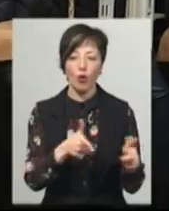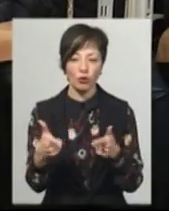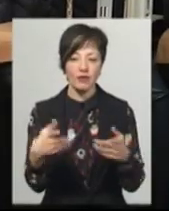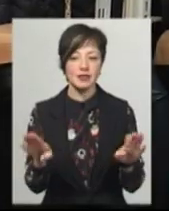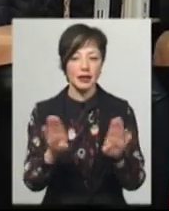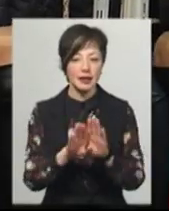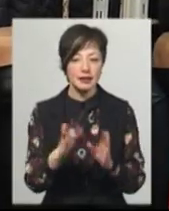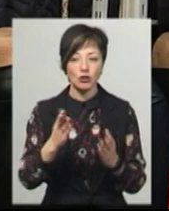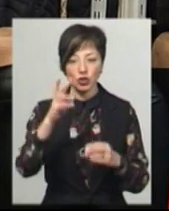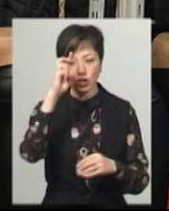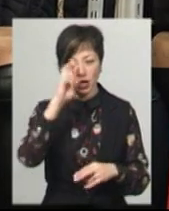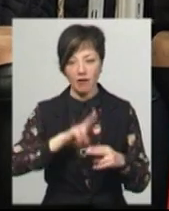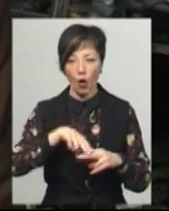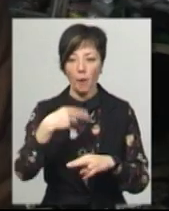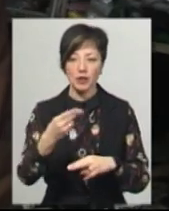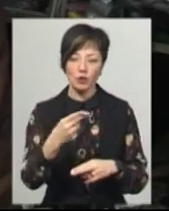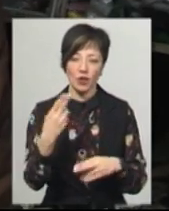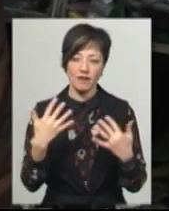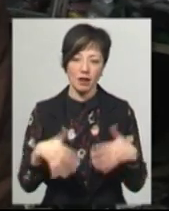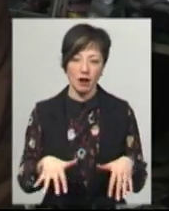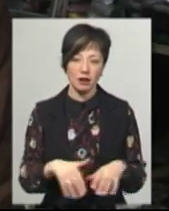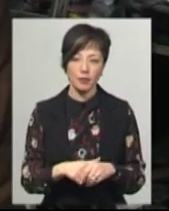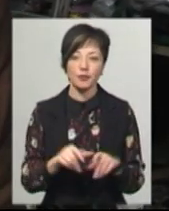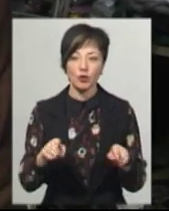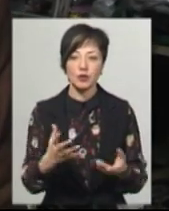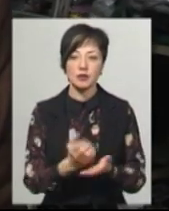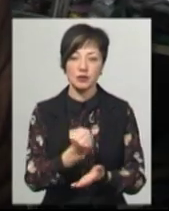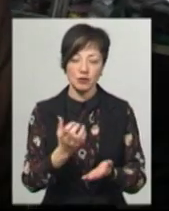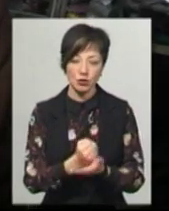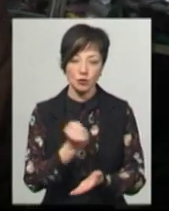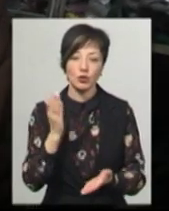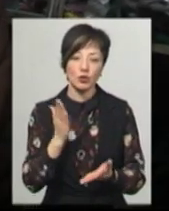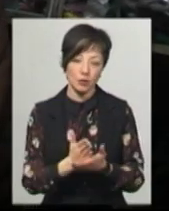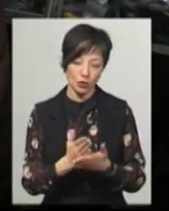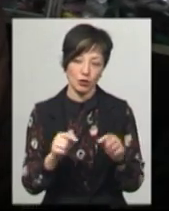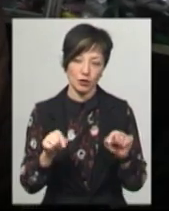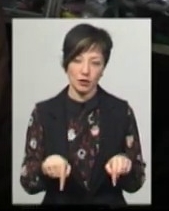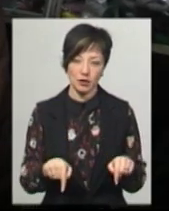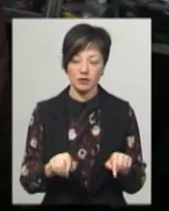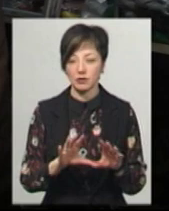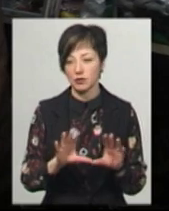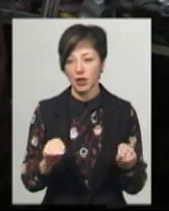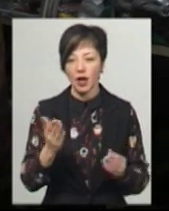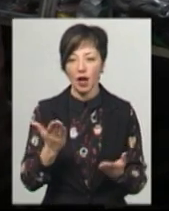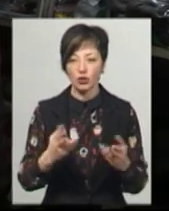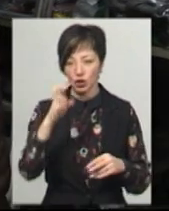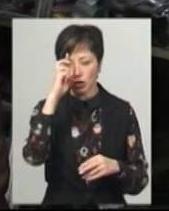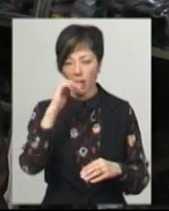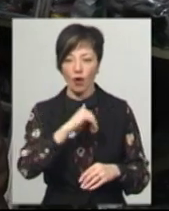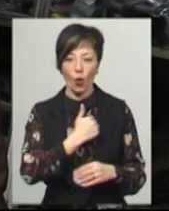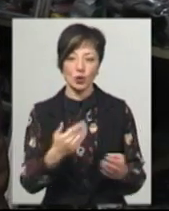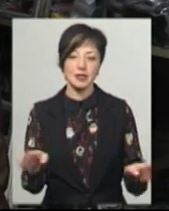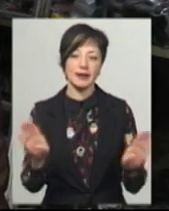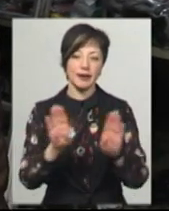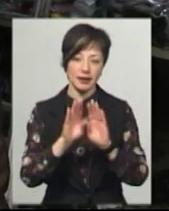карантин в разі, якщо держава компенсує втрати. То, що ми здесь заробили, то ми і маємо. Те, що ми тут заробляємо, те і маємо. Якщо держава хоче закрити